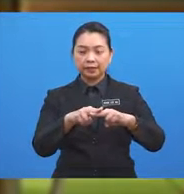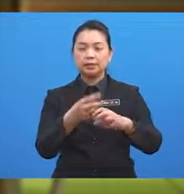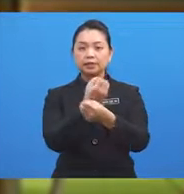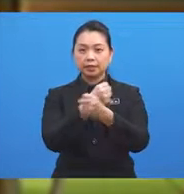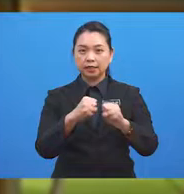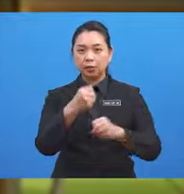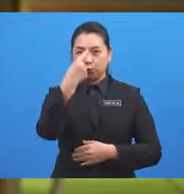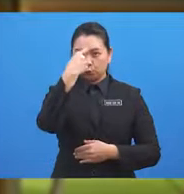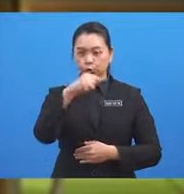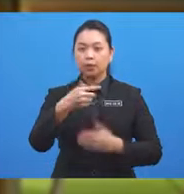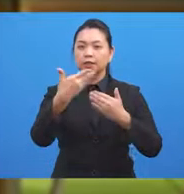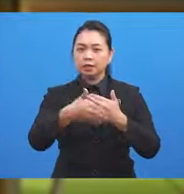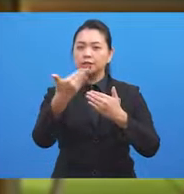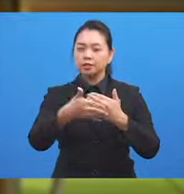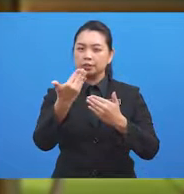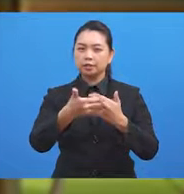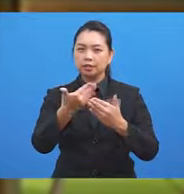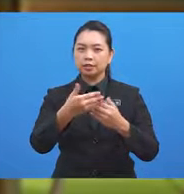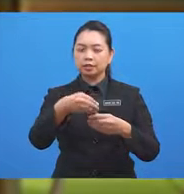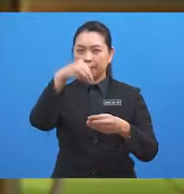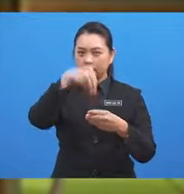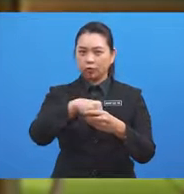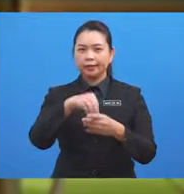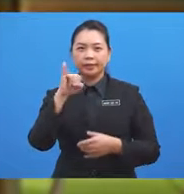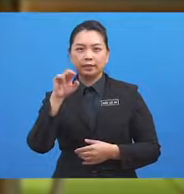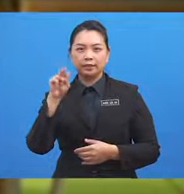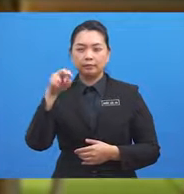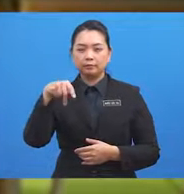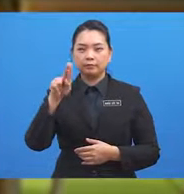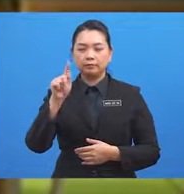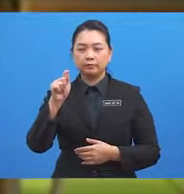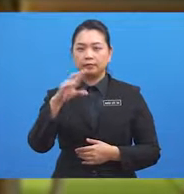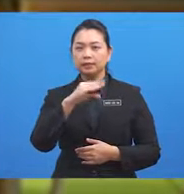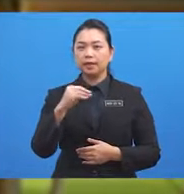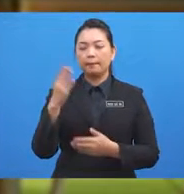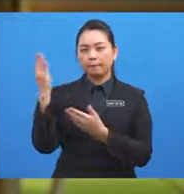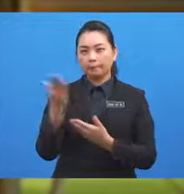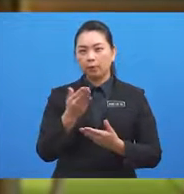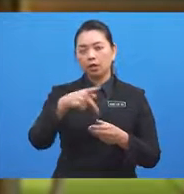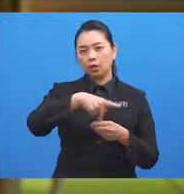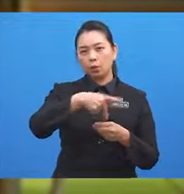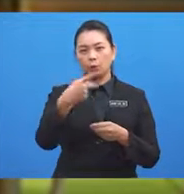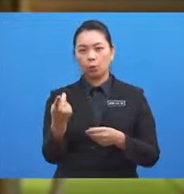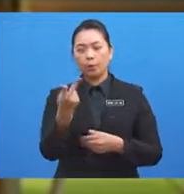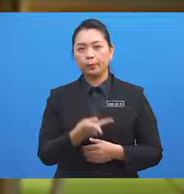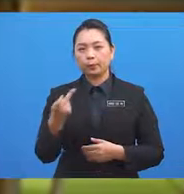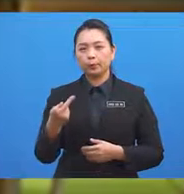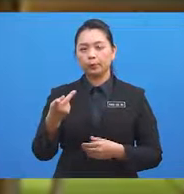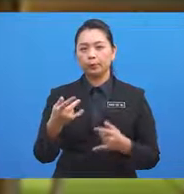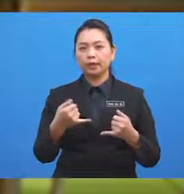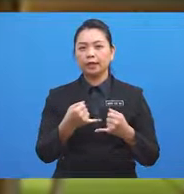bagi memudahkan kemasukan input dan membawa keluar produk perindustrian